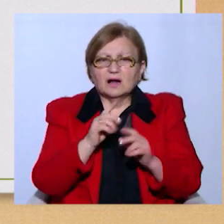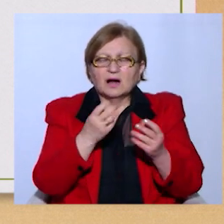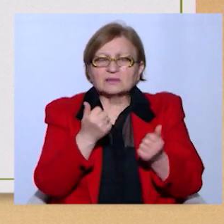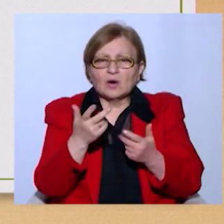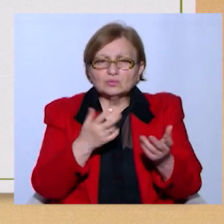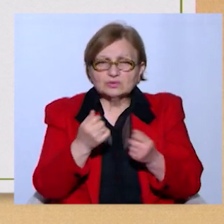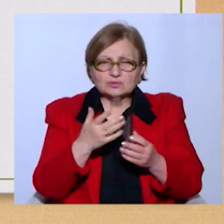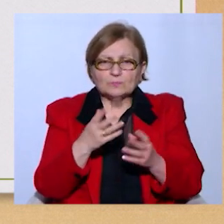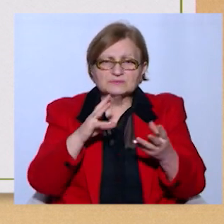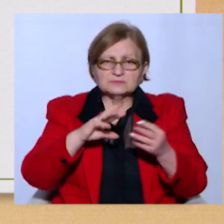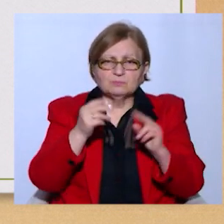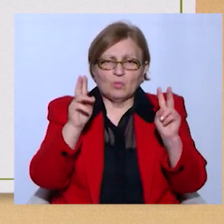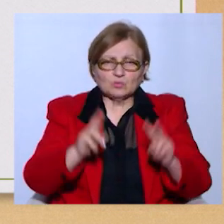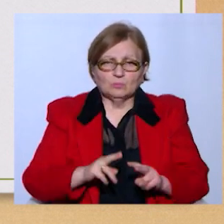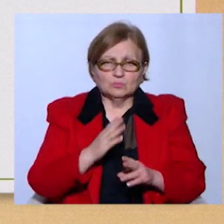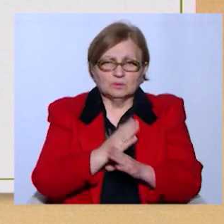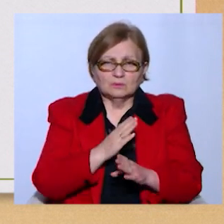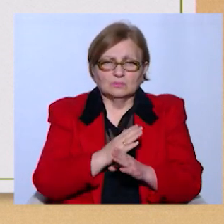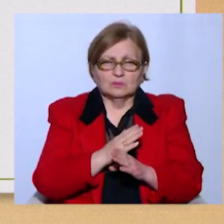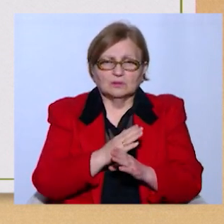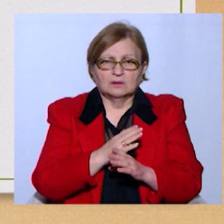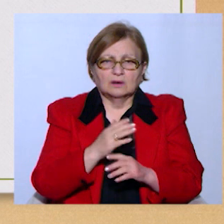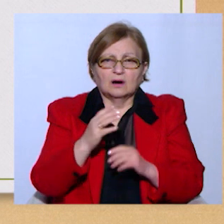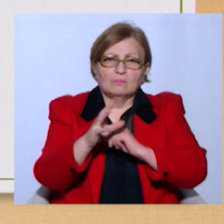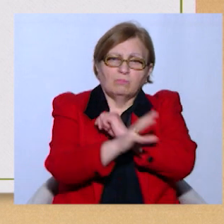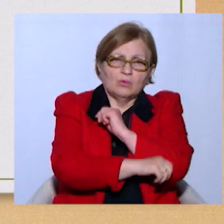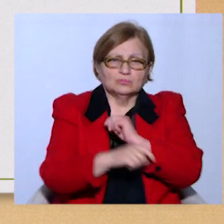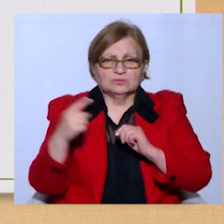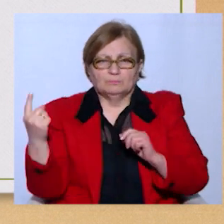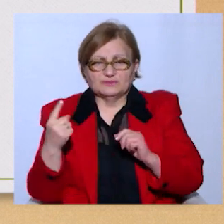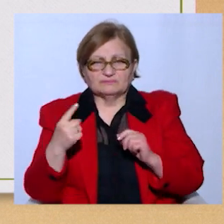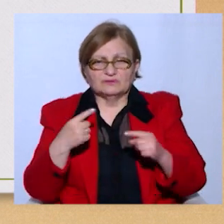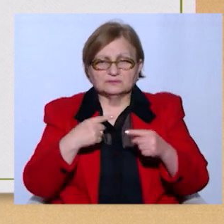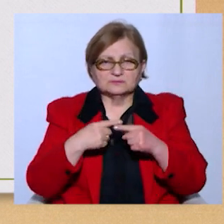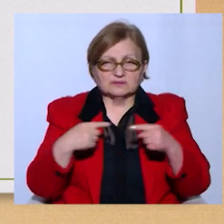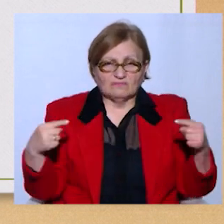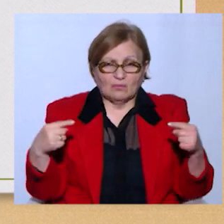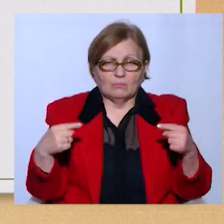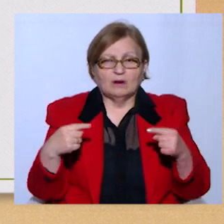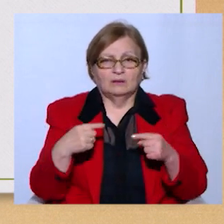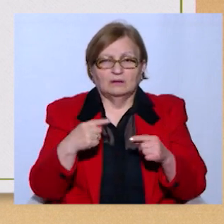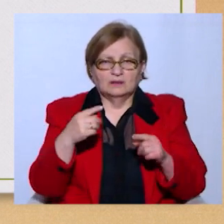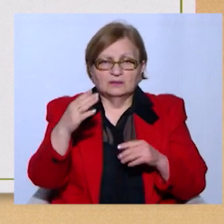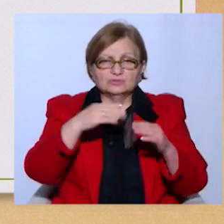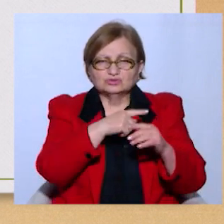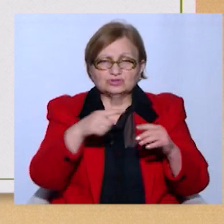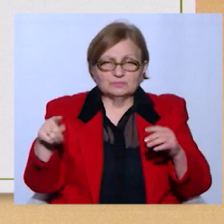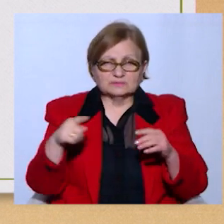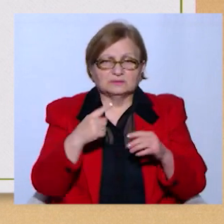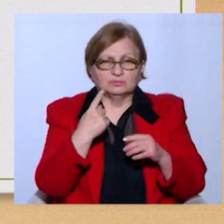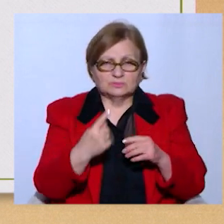რაოდენობის ფორმულა ეს არის ბოლო და პირველი წევრების სხვაობა შეფარდებული სხვაობასთან პლუს